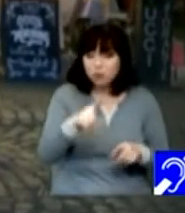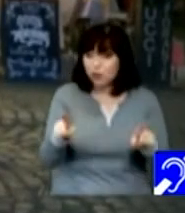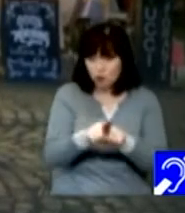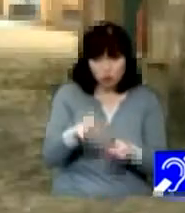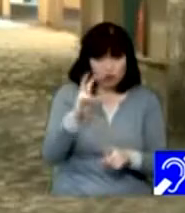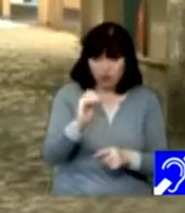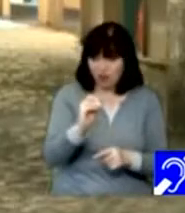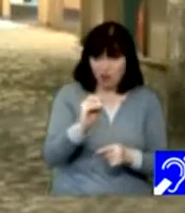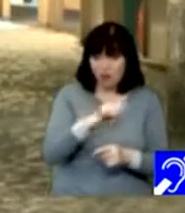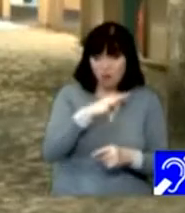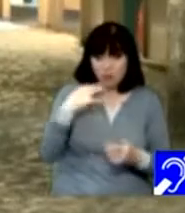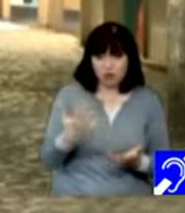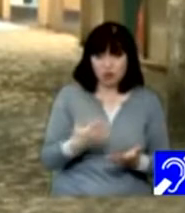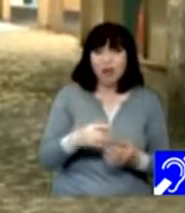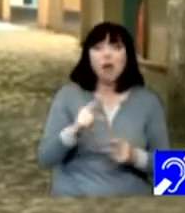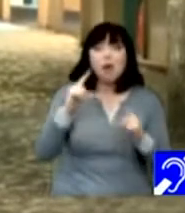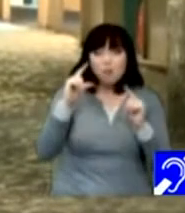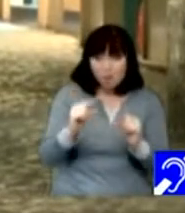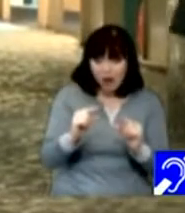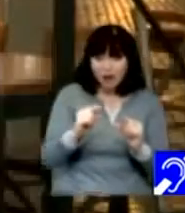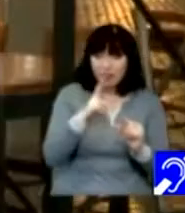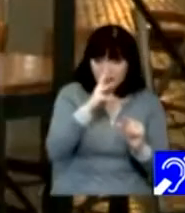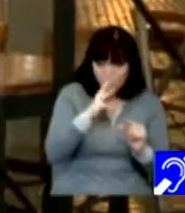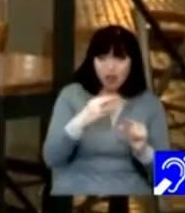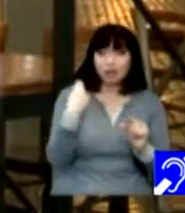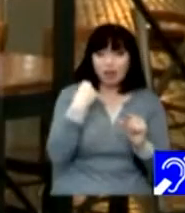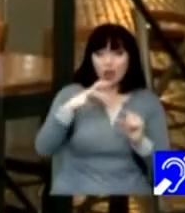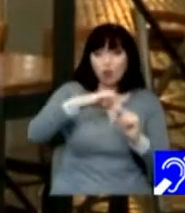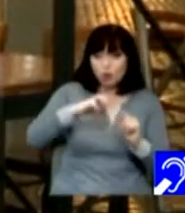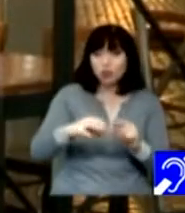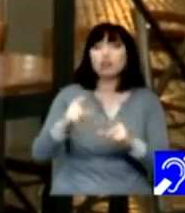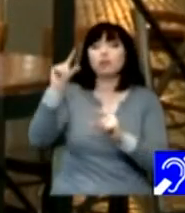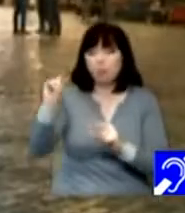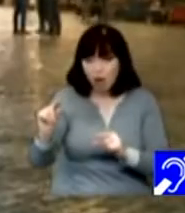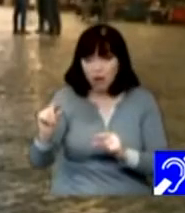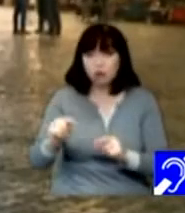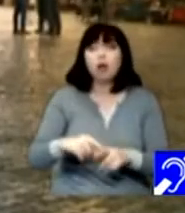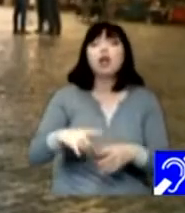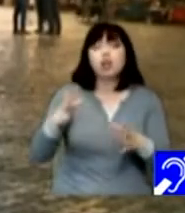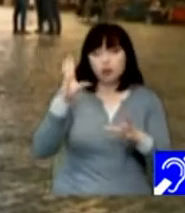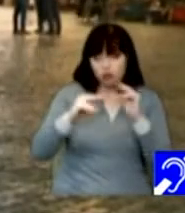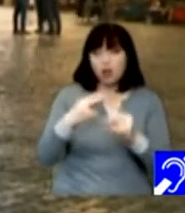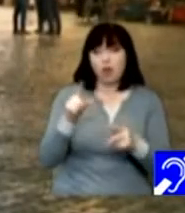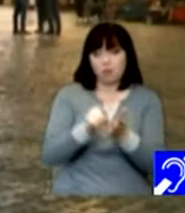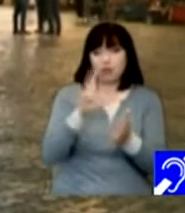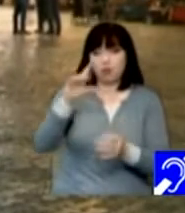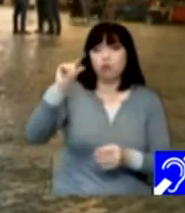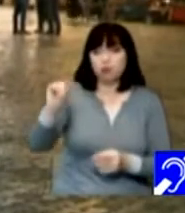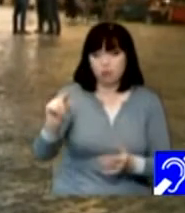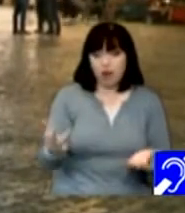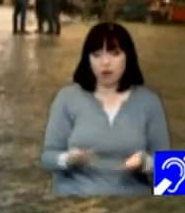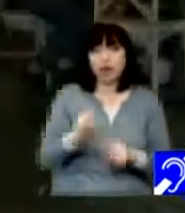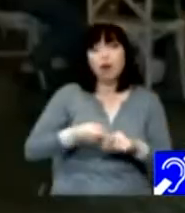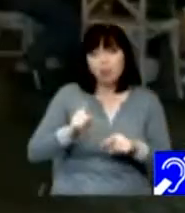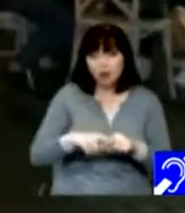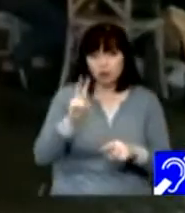sunt foarte mari. Salarii mici înseamnă contribuții mici și, respectiv, o pensie mică. Atrag atenția specialiștii care îi ajută pe basarabenii